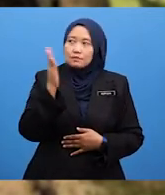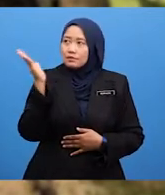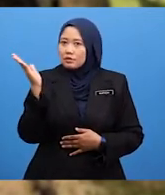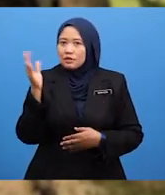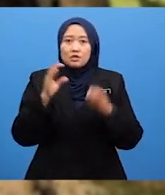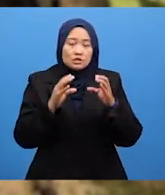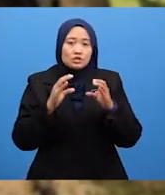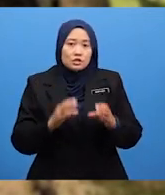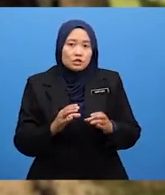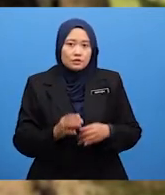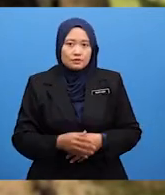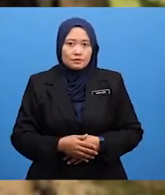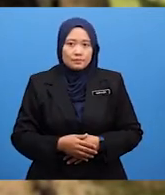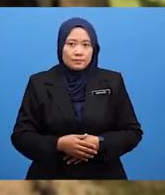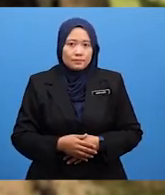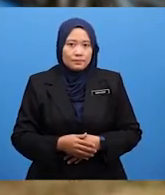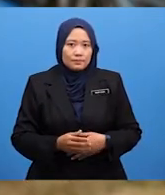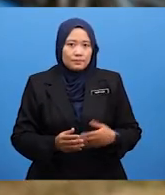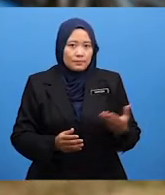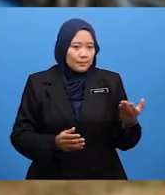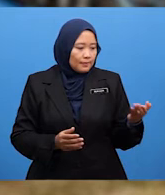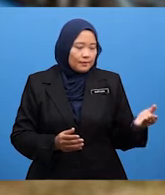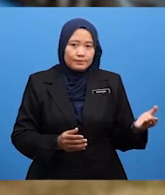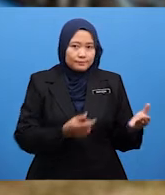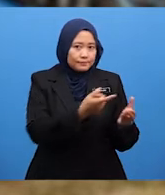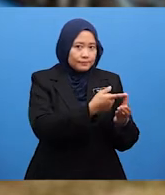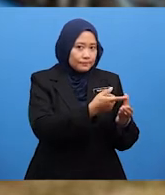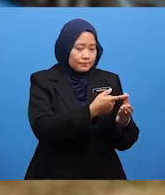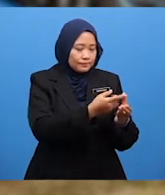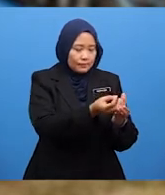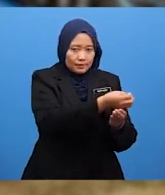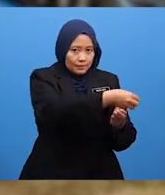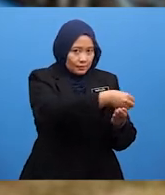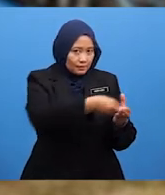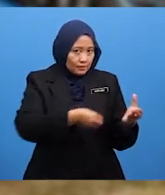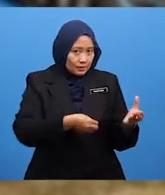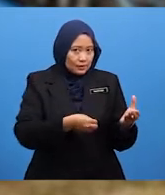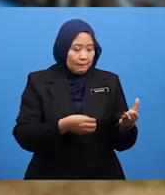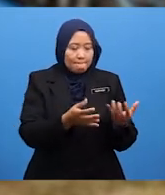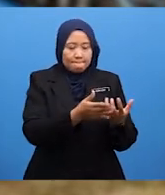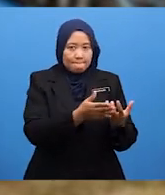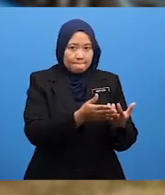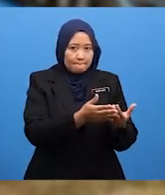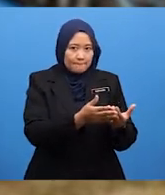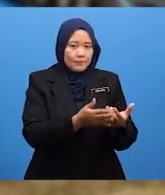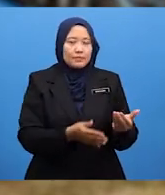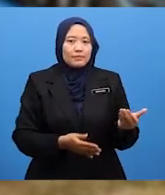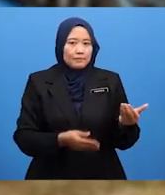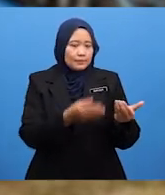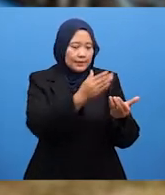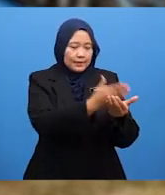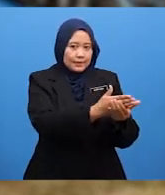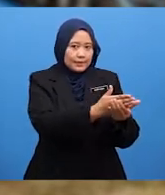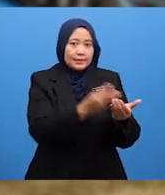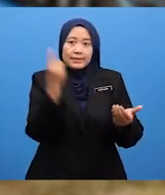meletakkan ibu jari pada bahagian belakang gambus, belakang leher gambus. Kemudian empat jari ini akan kita letakkan di bahagian